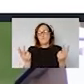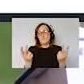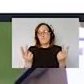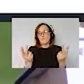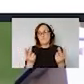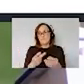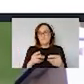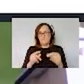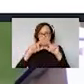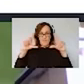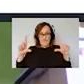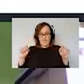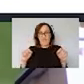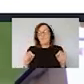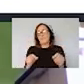udostępnić ekran i